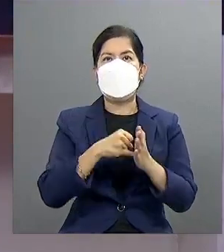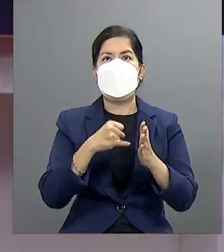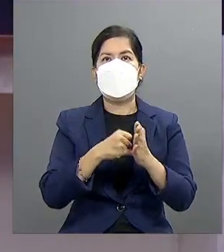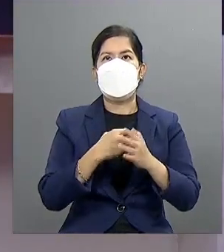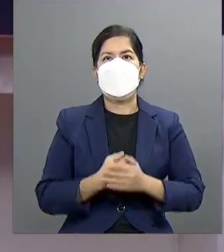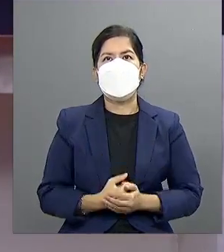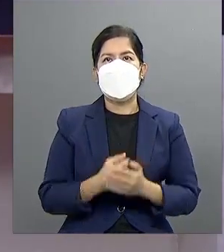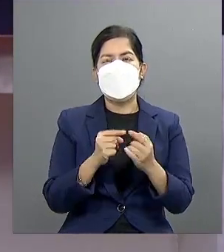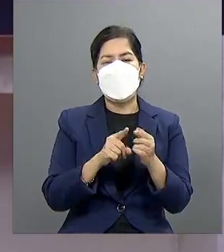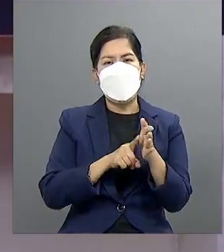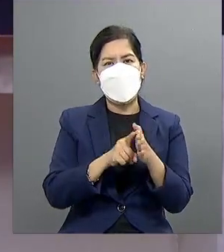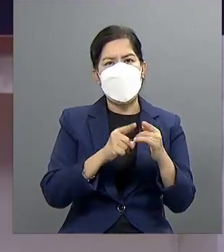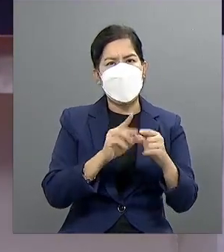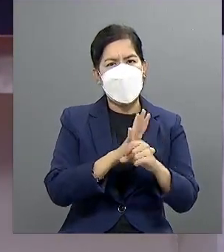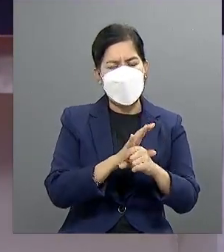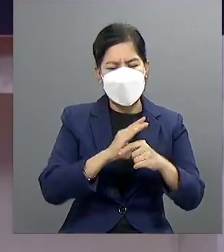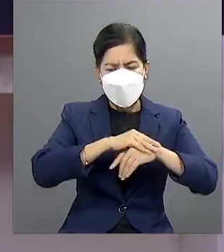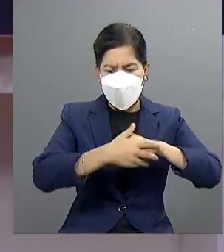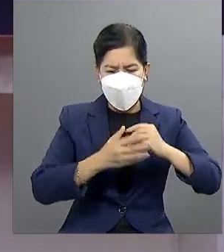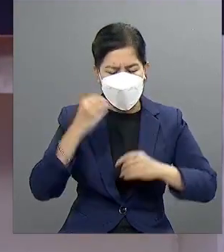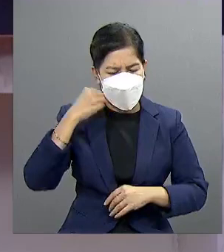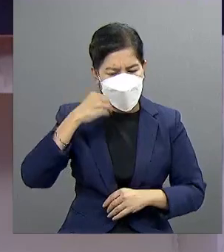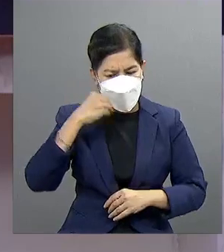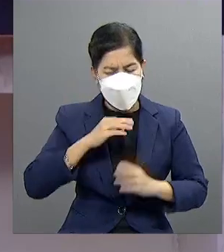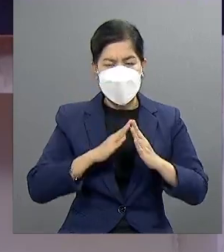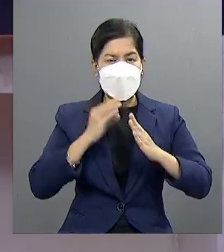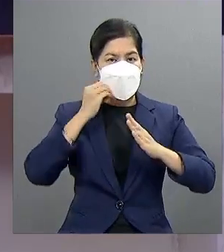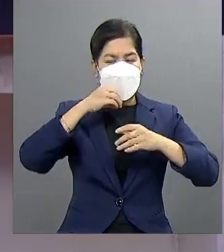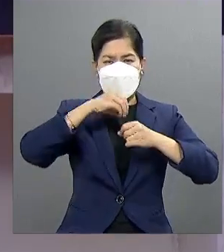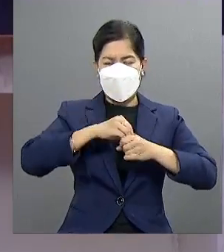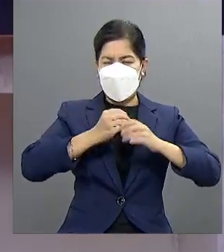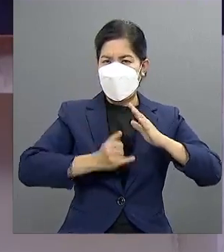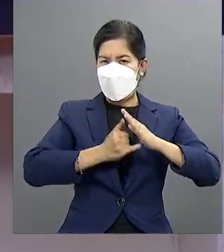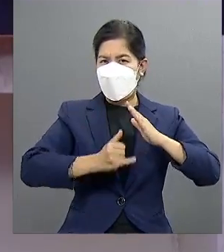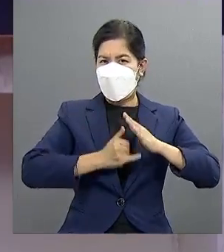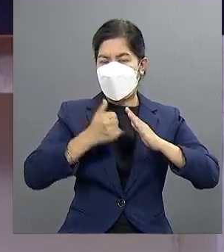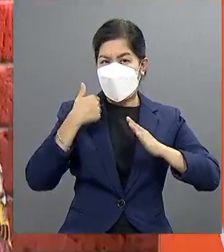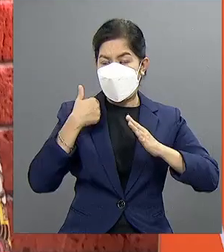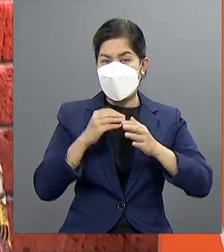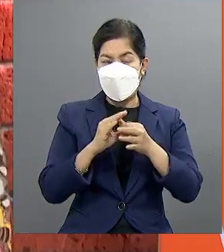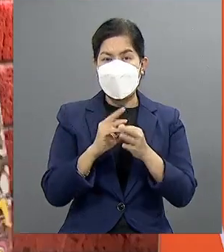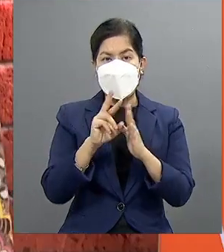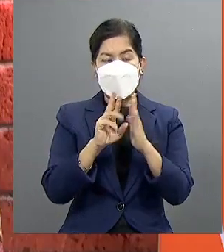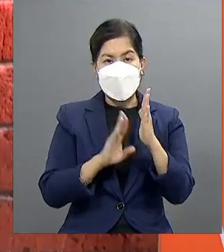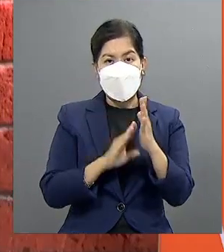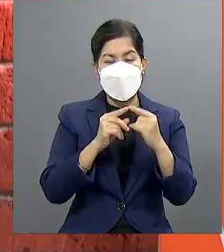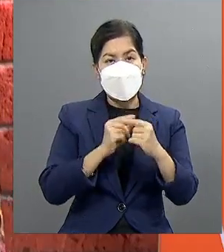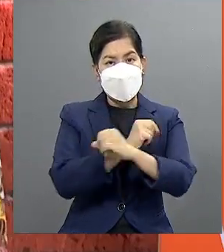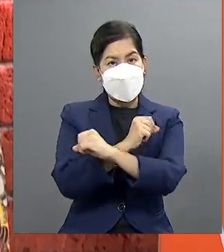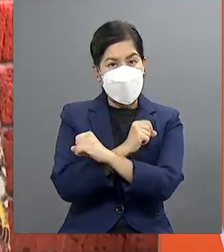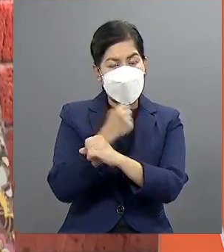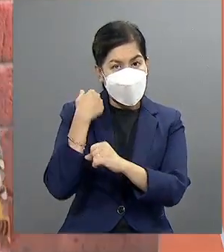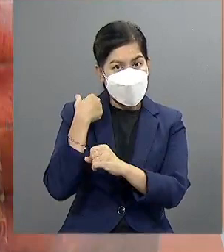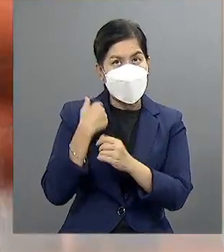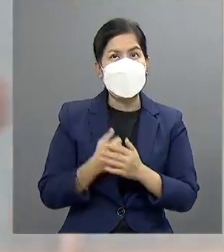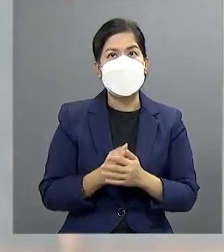มากๆไม่ออกจากบ้านเลยจะส่งผลในเรื่องของระบบภูมิคุ้มกันธรรมชาติของเราด้วยไหมคะ การล้างมือบ่อยก็เป็นสิ่งที่ดีนะคะ